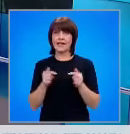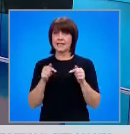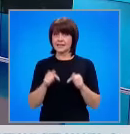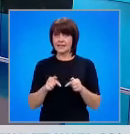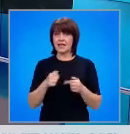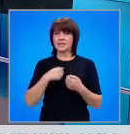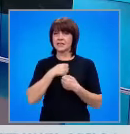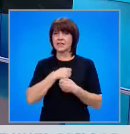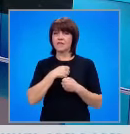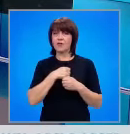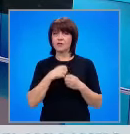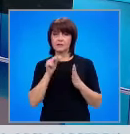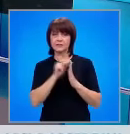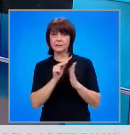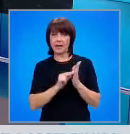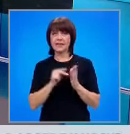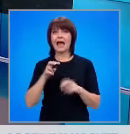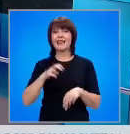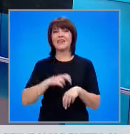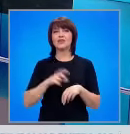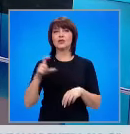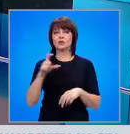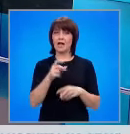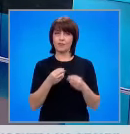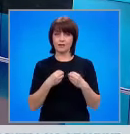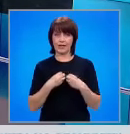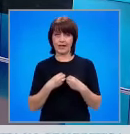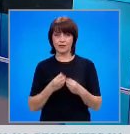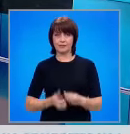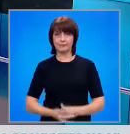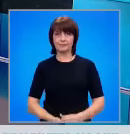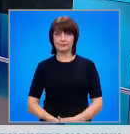тревожна равносметка сега от Давид Сукнаров. Добър вечер!